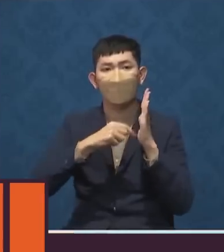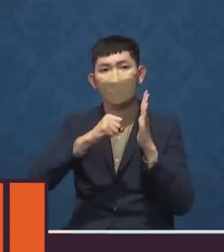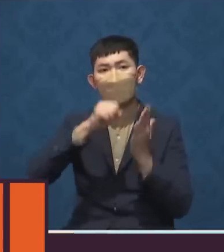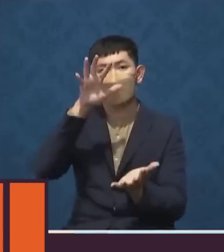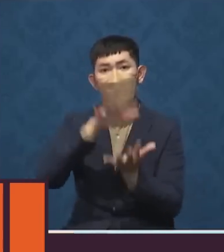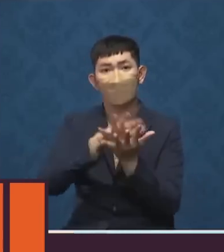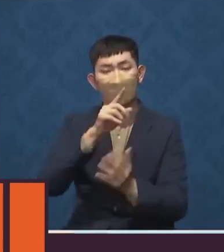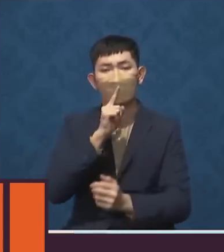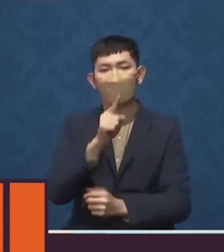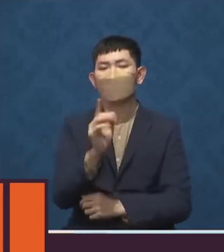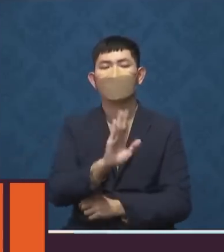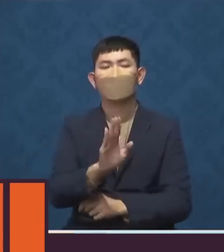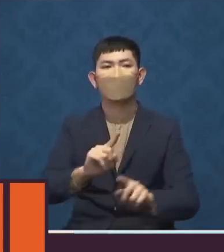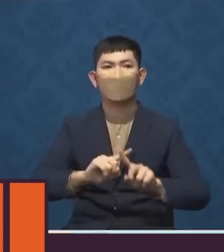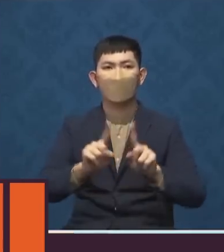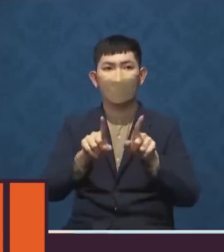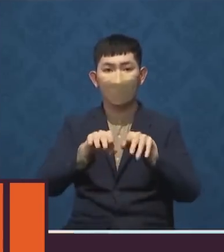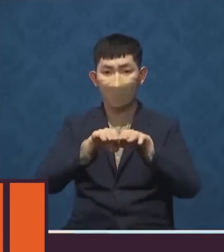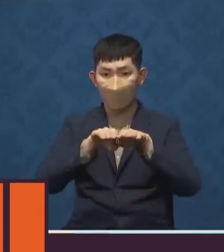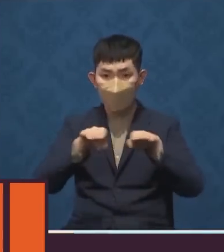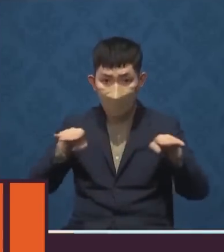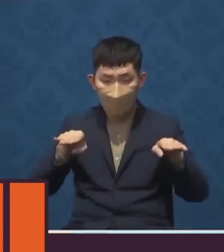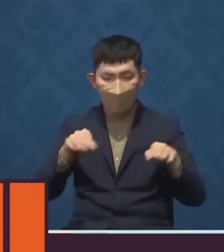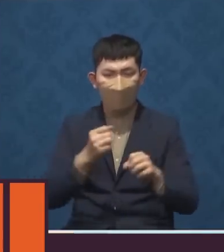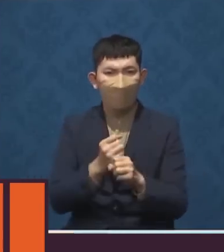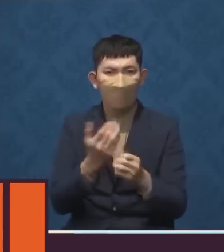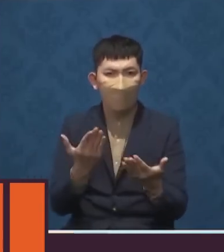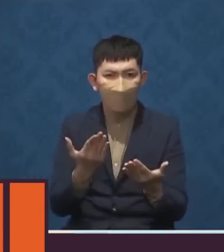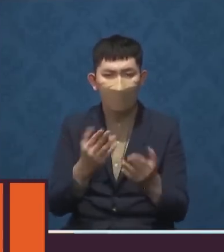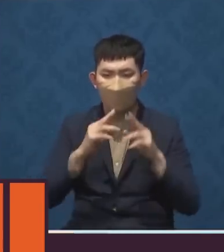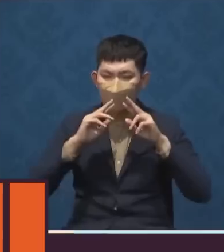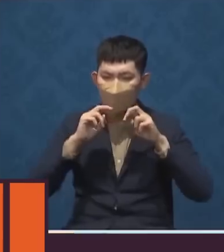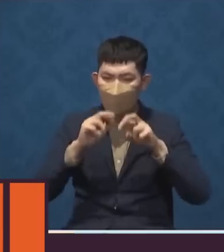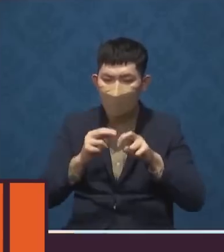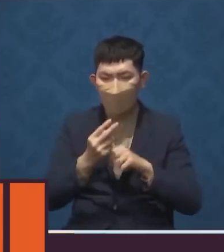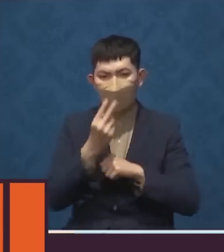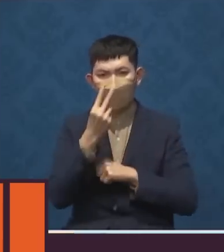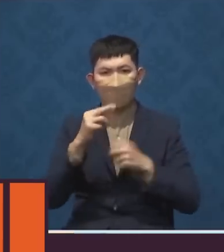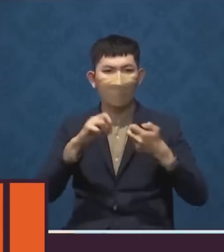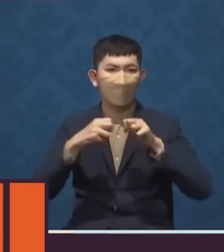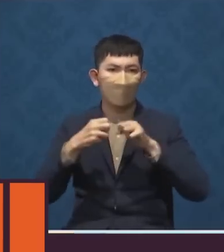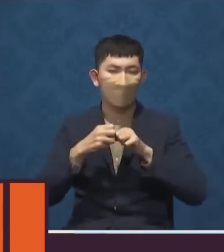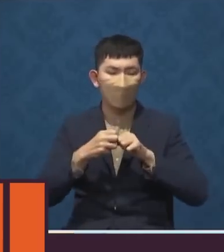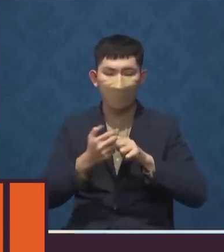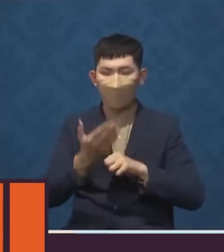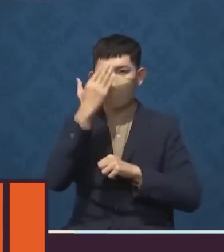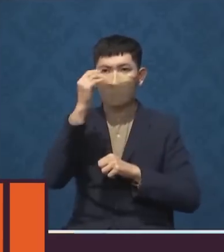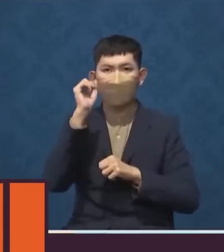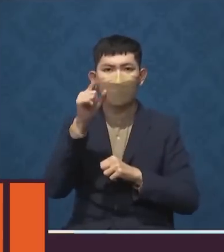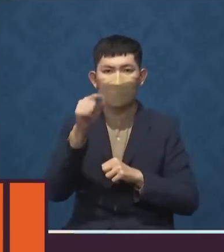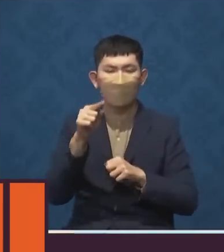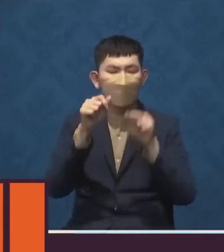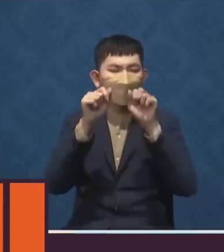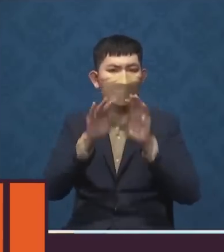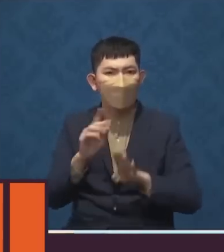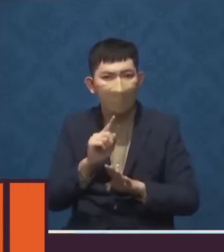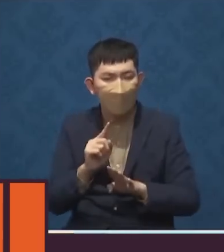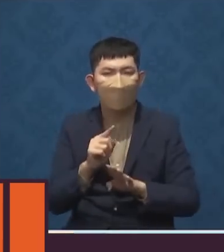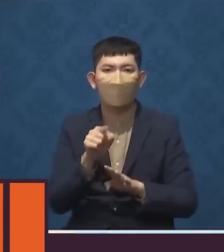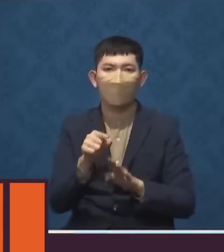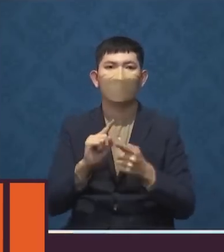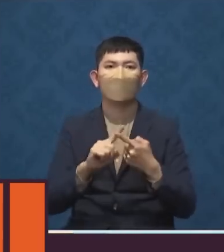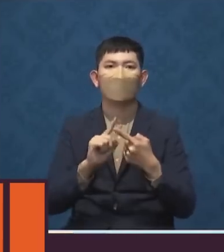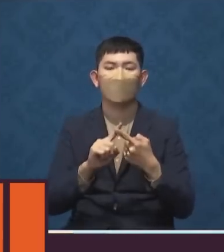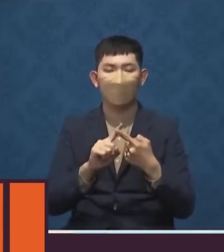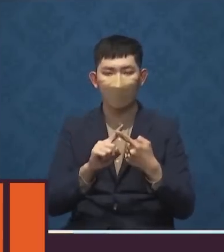แต่กำลงพูดถึงเกรติมาตถานกลางทจะใช้ในกรณีวิเคราะห์ กรณีภัยพี่บัรต่ วจะเป็แบบใด ปการใดนั่เปนส่วท 1